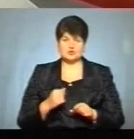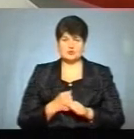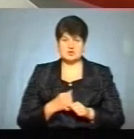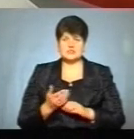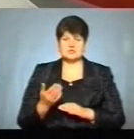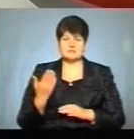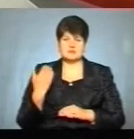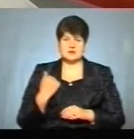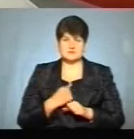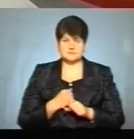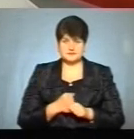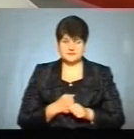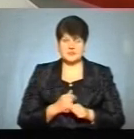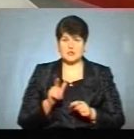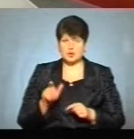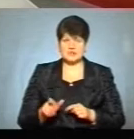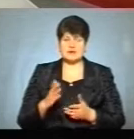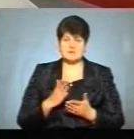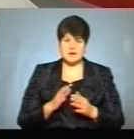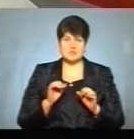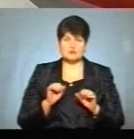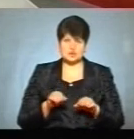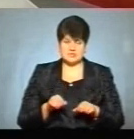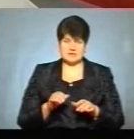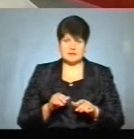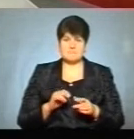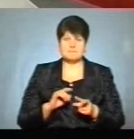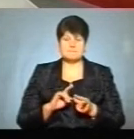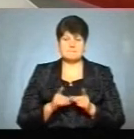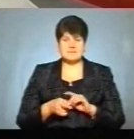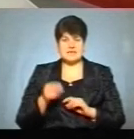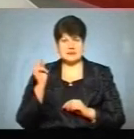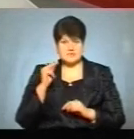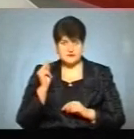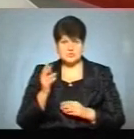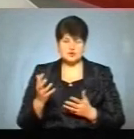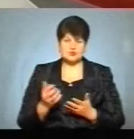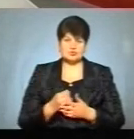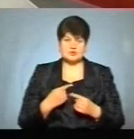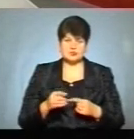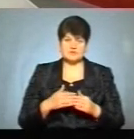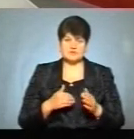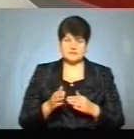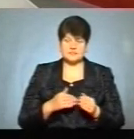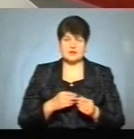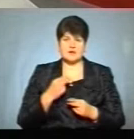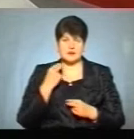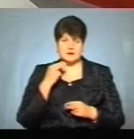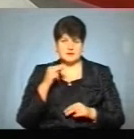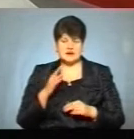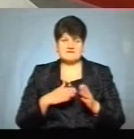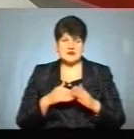до того, правда ж? І людина має можливість перенавчитися, здобути іншу професію, підвищити кваліфікацію. От, наприклад, буває, ну,